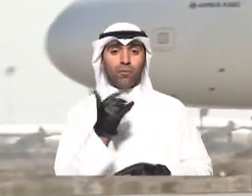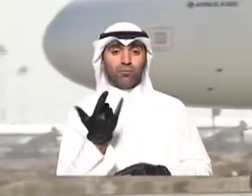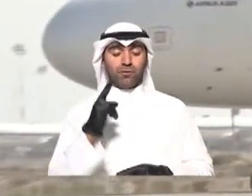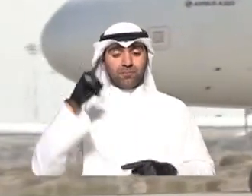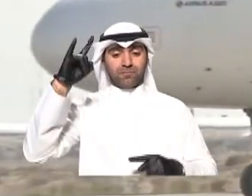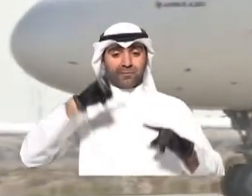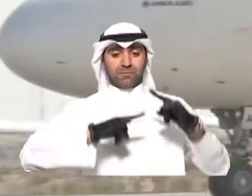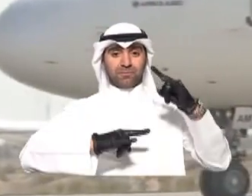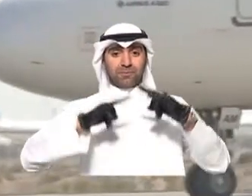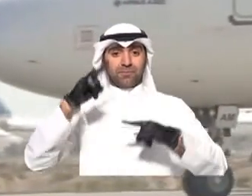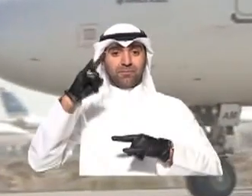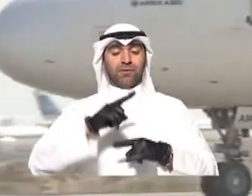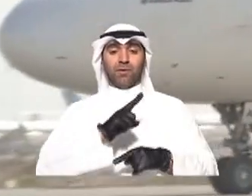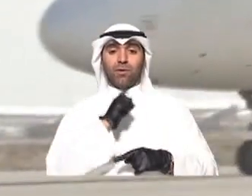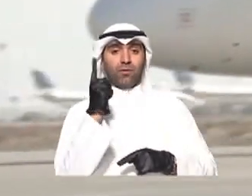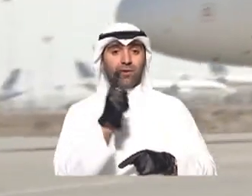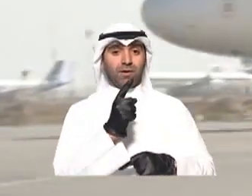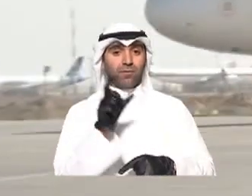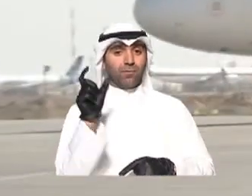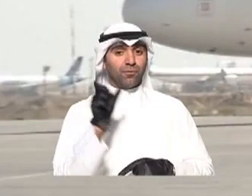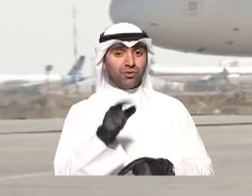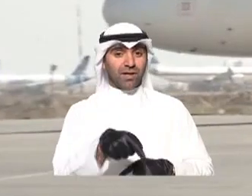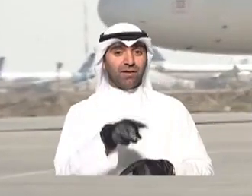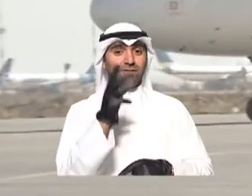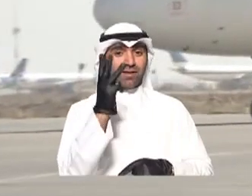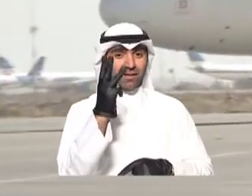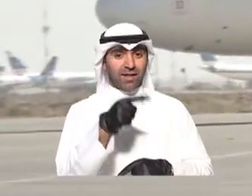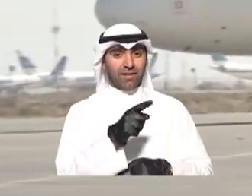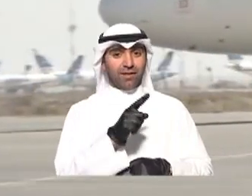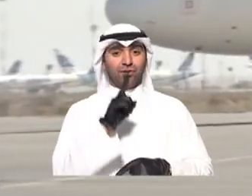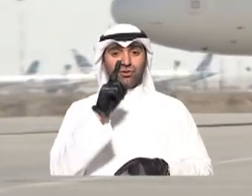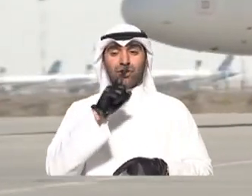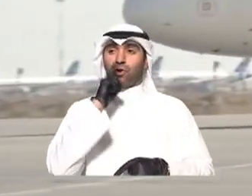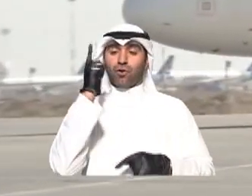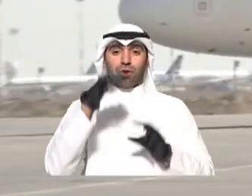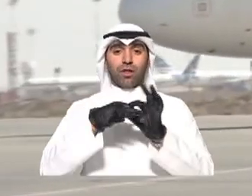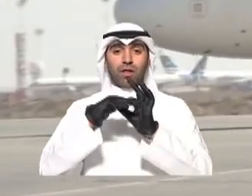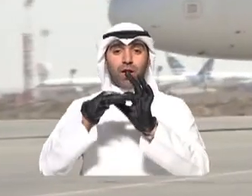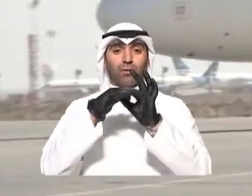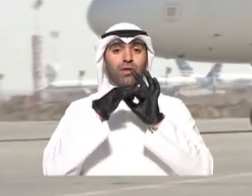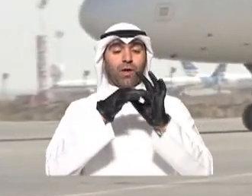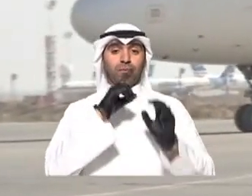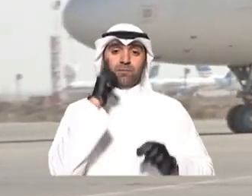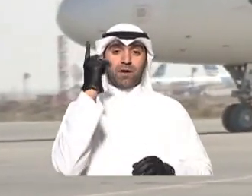25 و29 من شهر مارس الجاري بالتعاون بين الجهات الحكومية والخاصة.